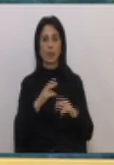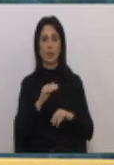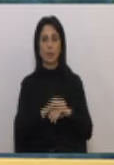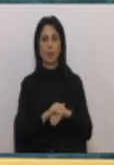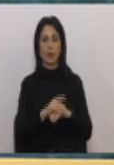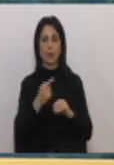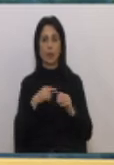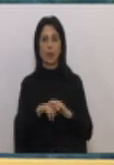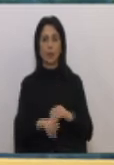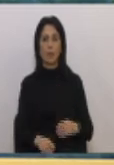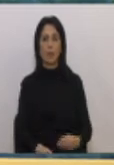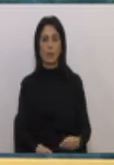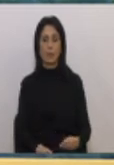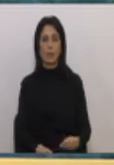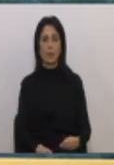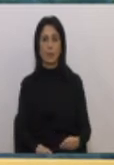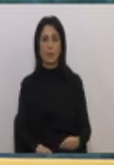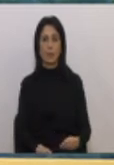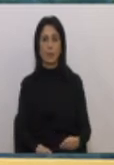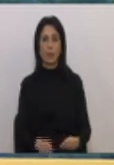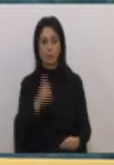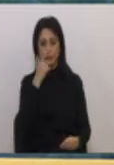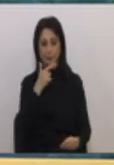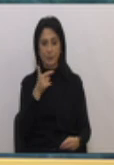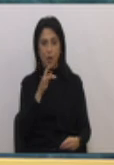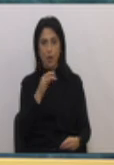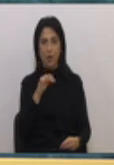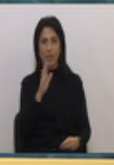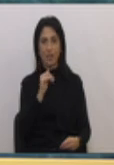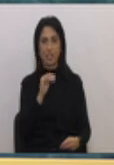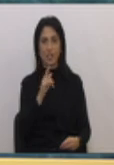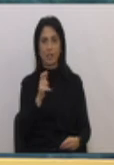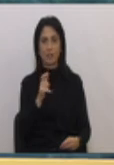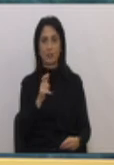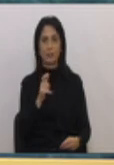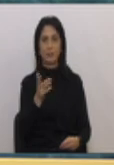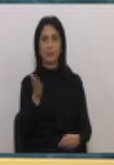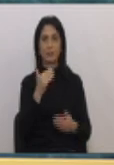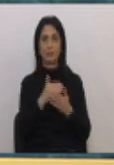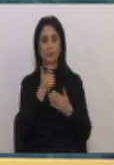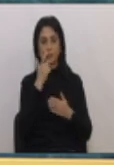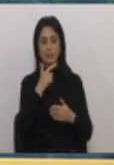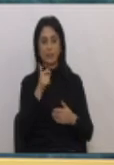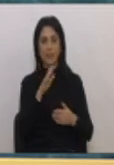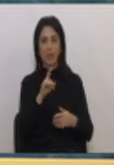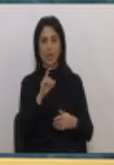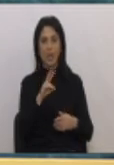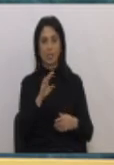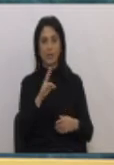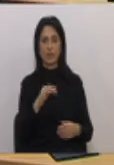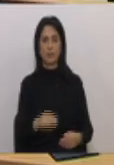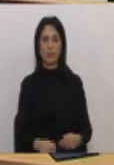ფაქტის გამო. ბატონი გიორგი ვაშაძე, შემდეგ ბატონი გიორგი ხელაშვილი.